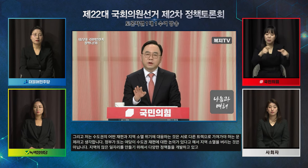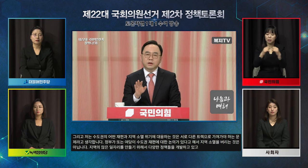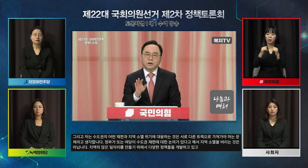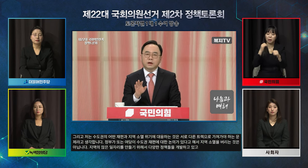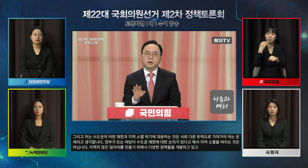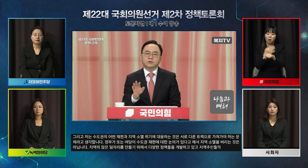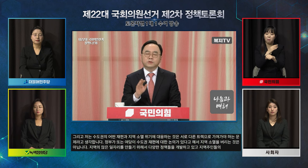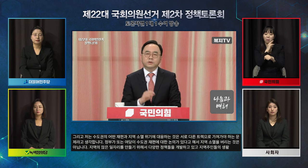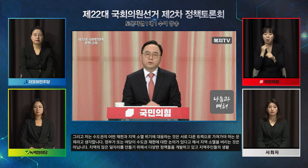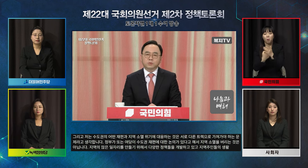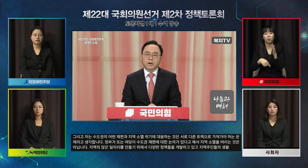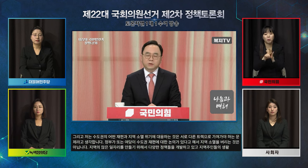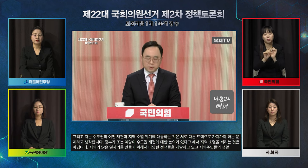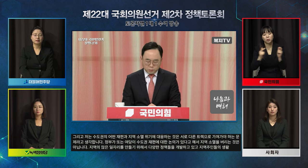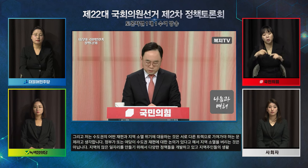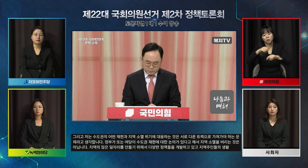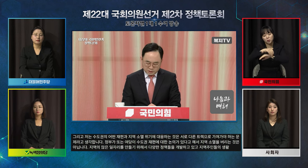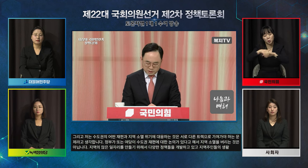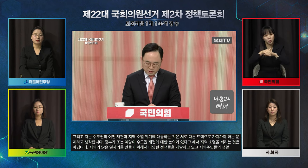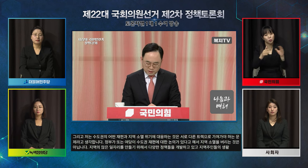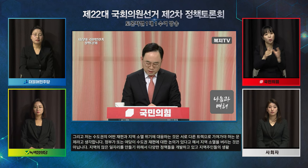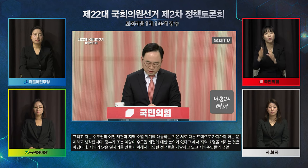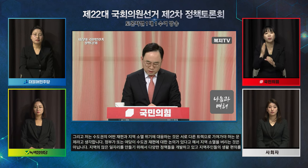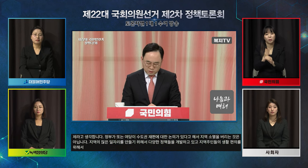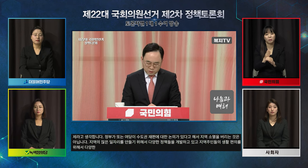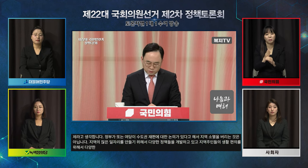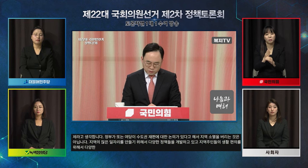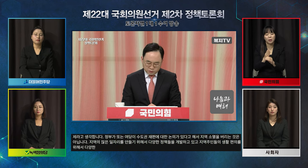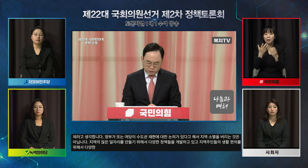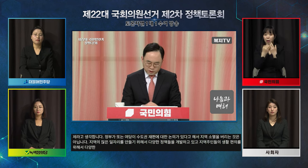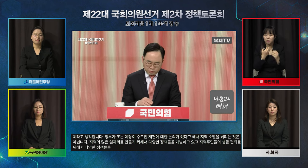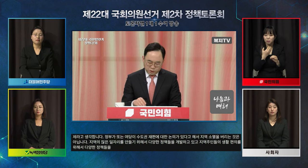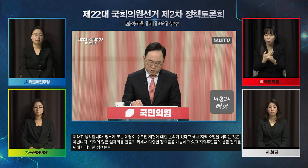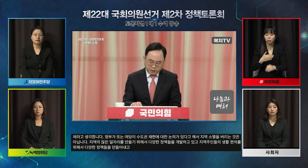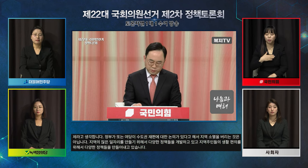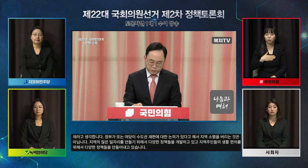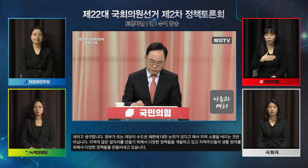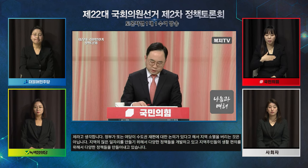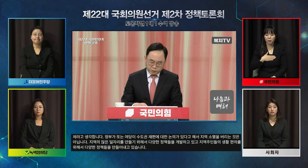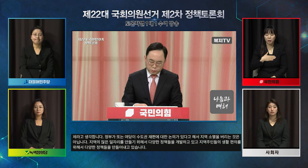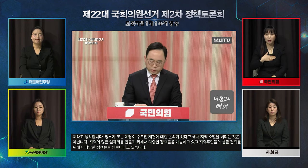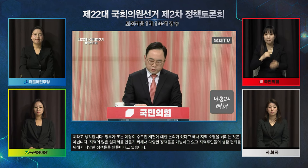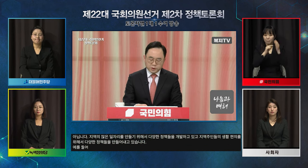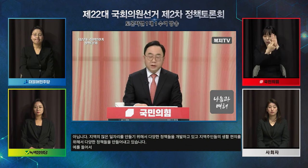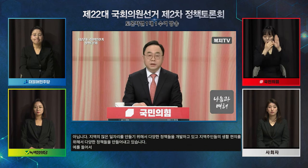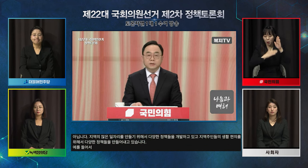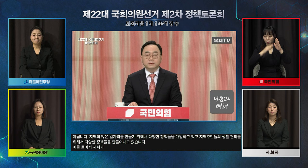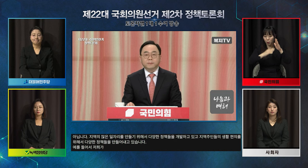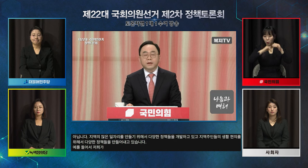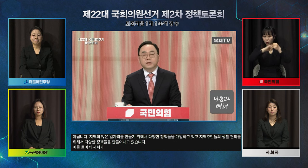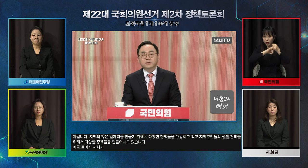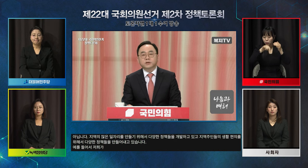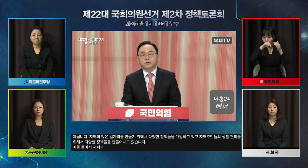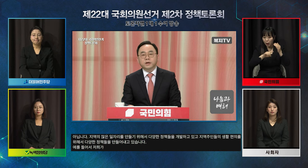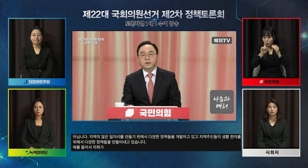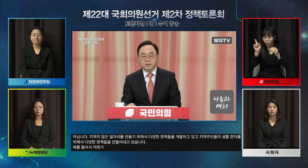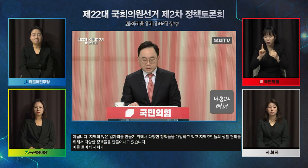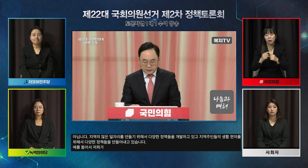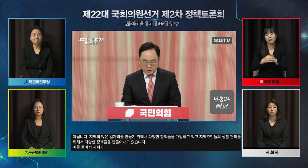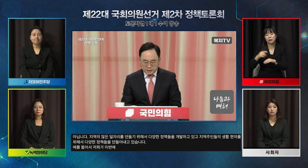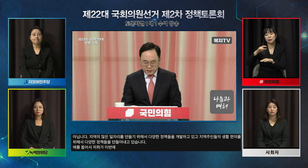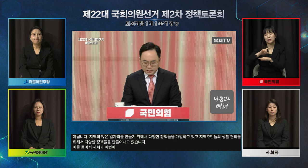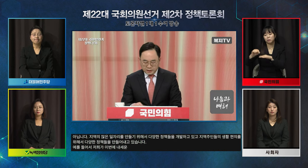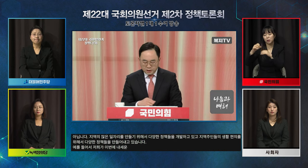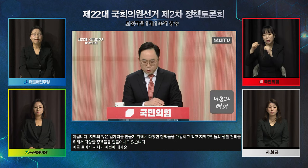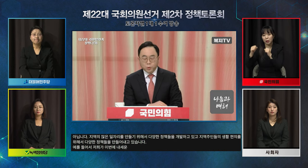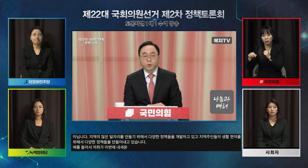위해서 다양한 정책들을 또 만들어내고 있습니다. 예를 들어서 저희가 이번에 내세운 공약 중에 하나는 지역에 있는